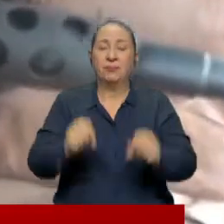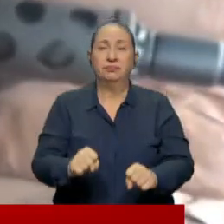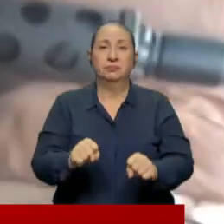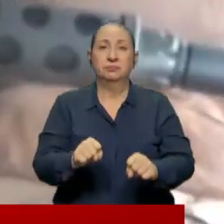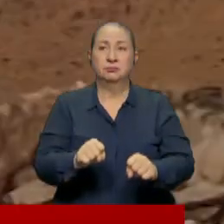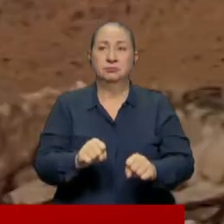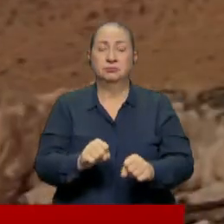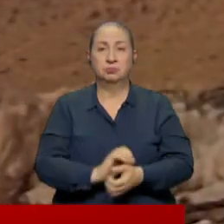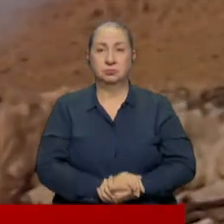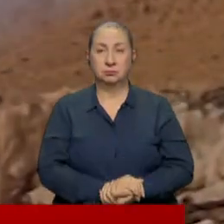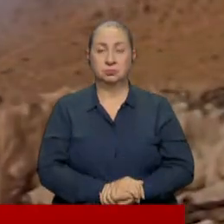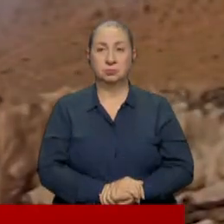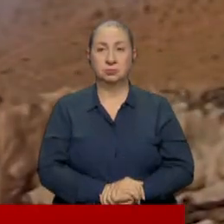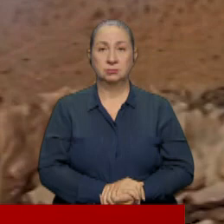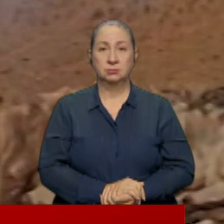hale getirildi.